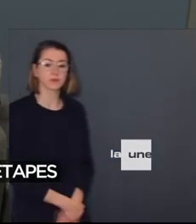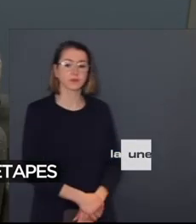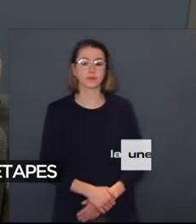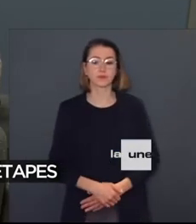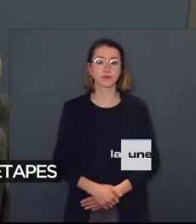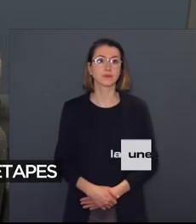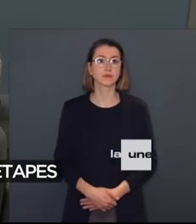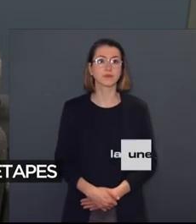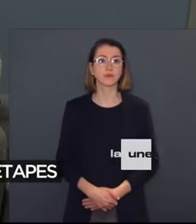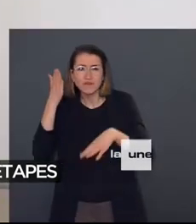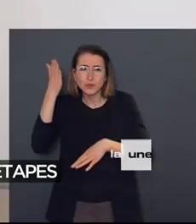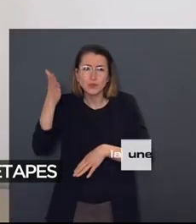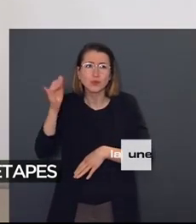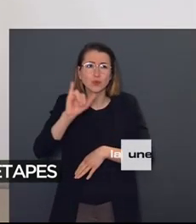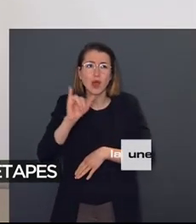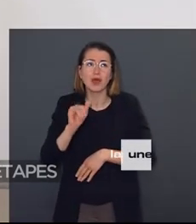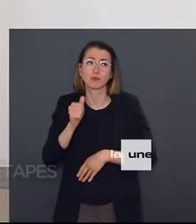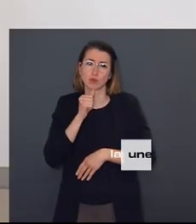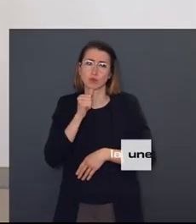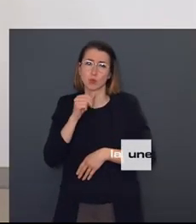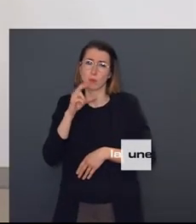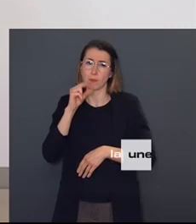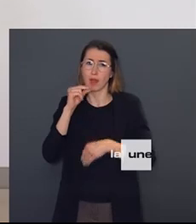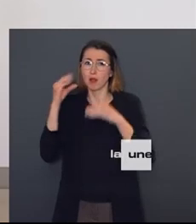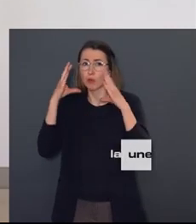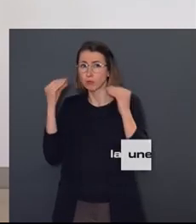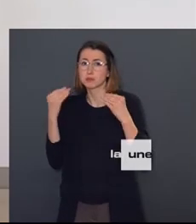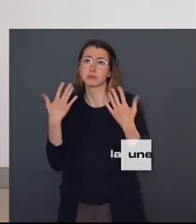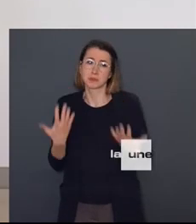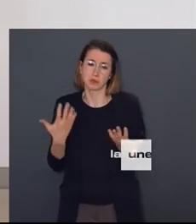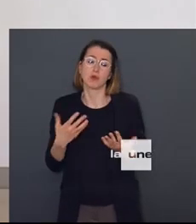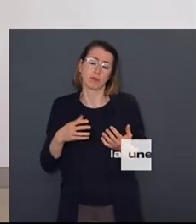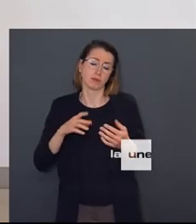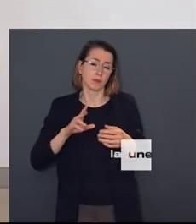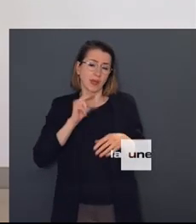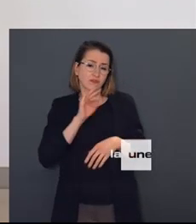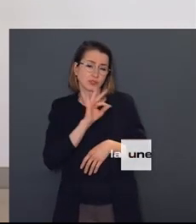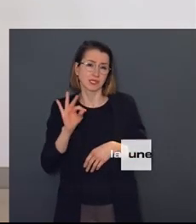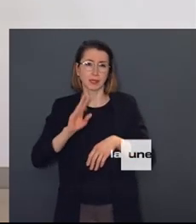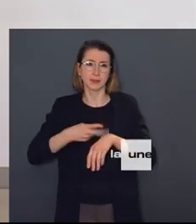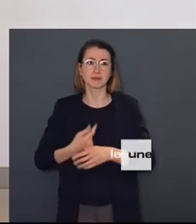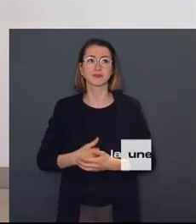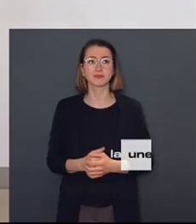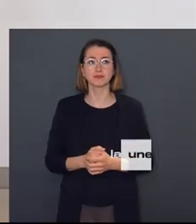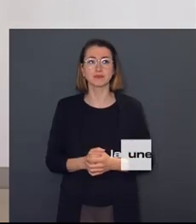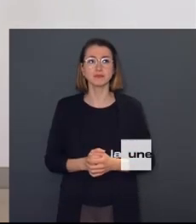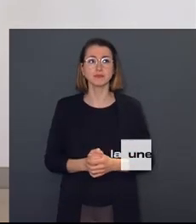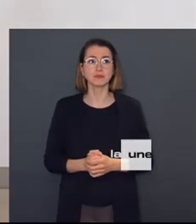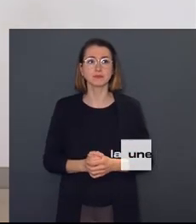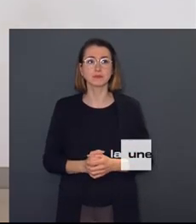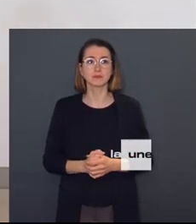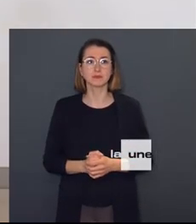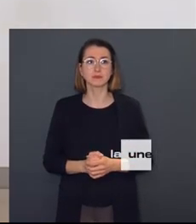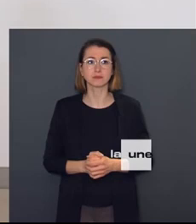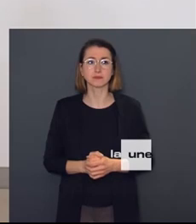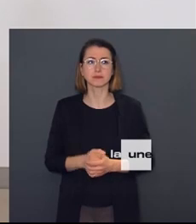terrasses prévue le 8 mai. On ne peut pas être aveugle par rapport à la situation dans les soins de santé, mais on ne peut pas être